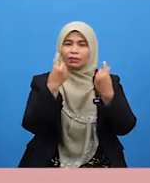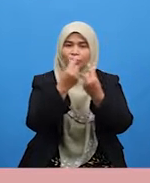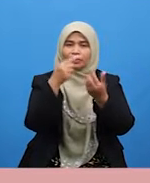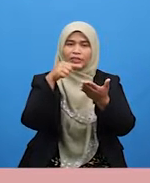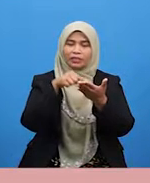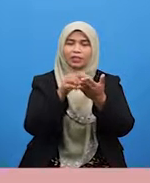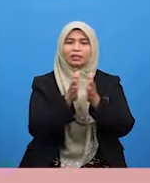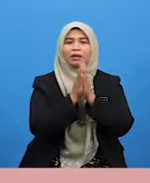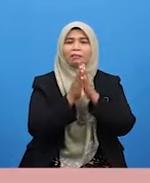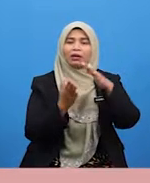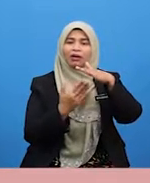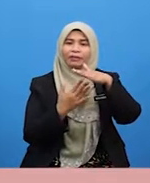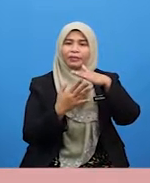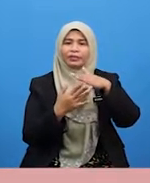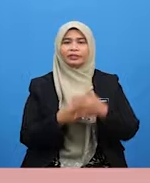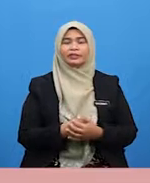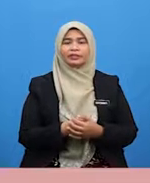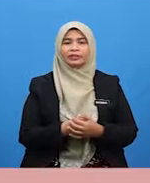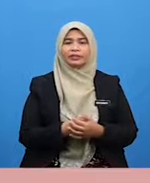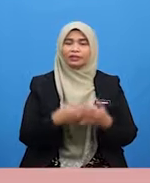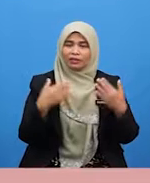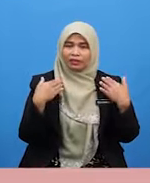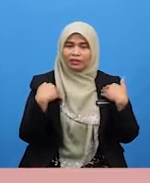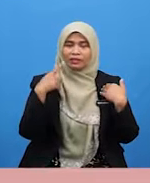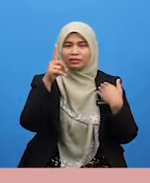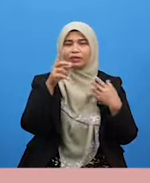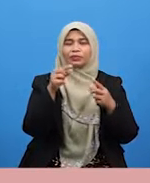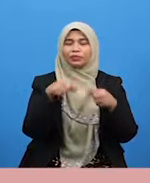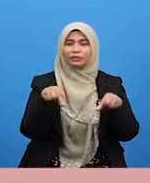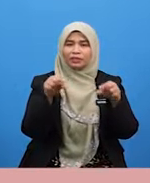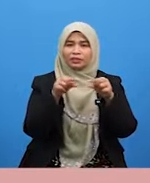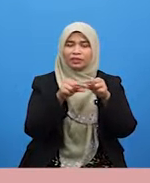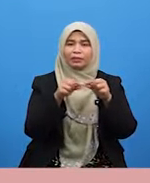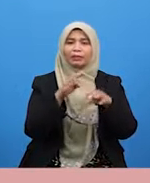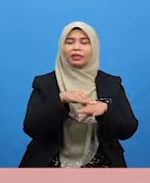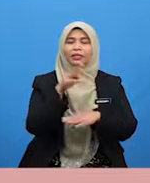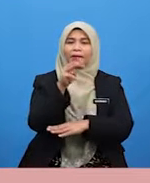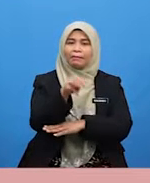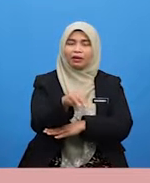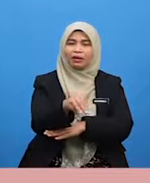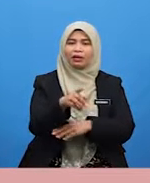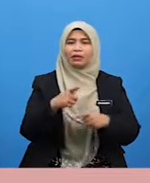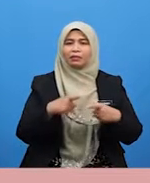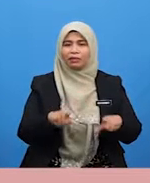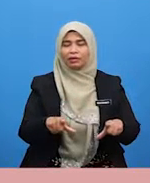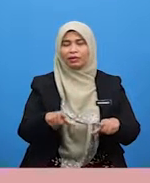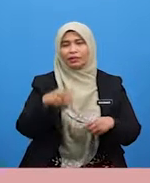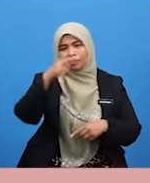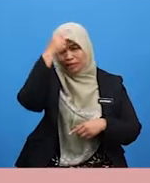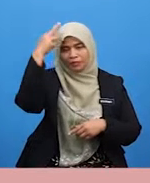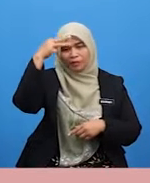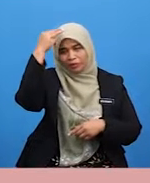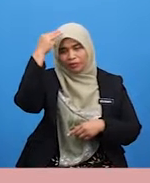adalah penyembah api. Ada satu peristiwa iaitu pada malam kelahiran Rasulullah sallallahu alaihi